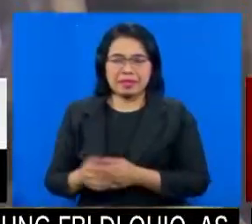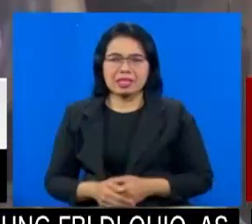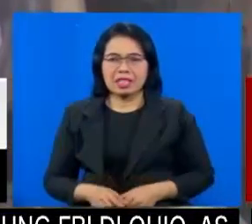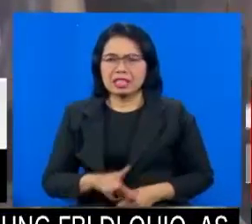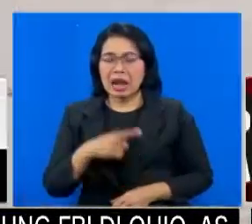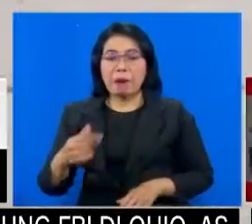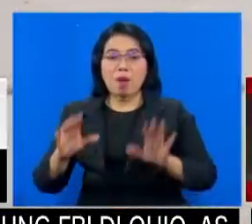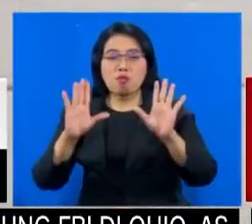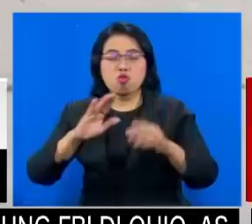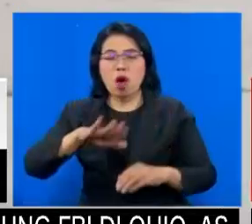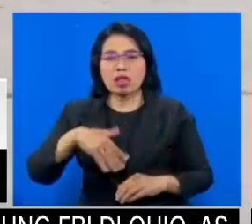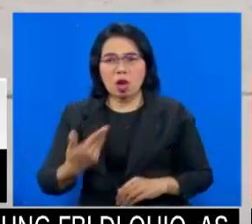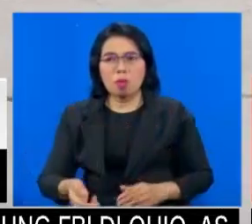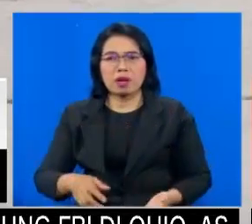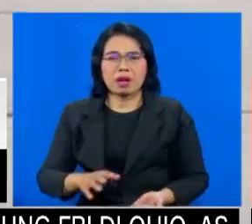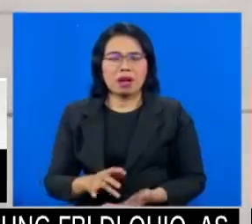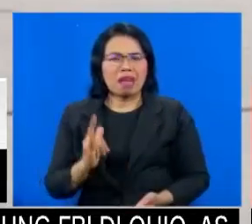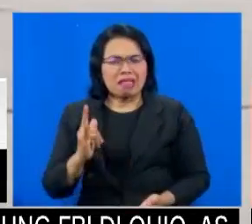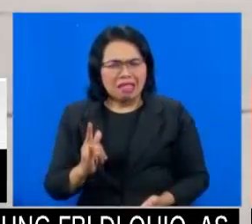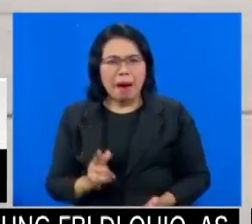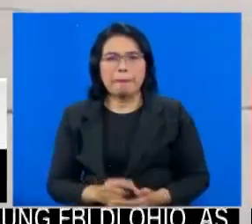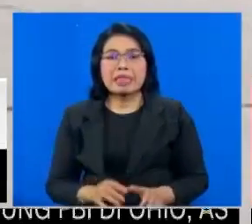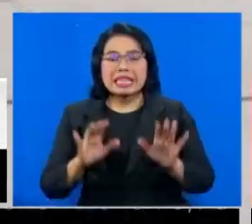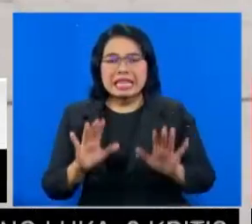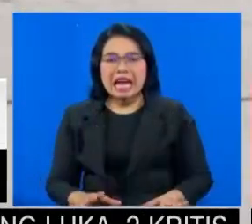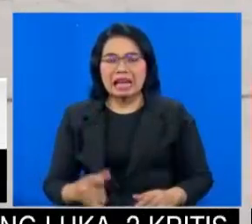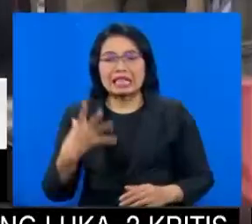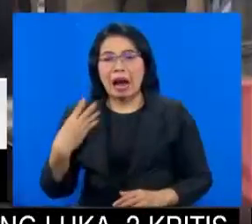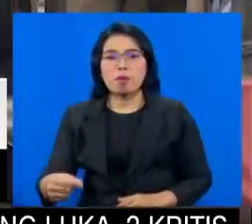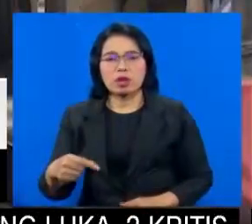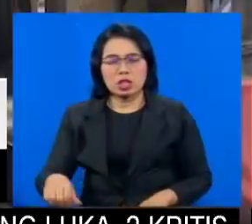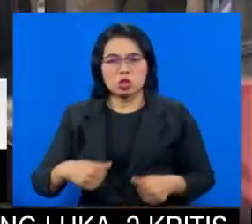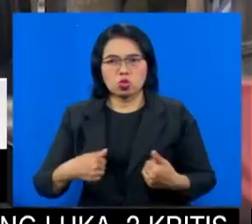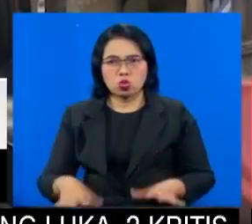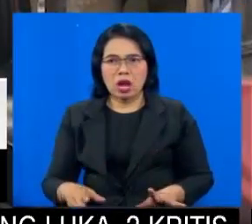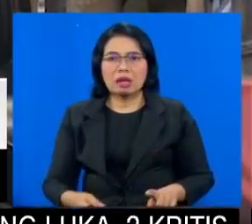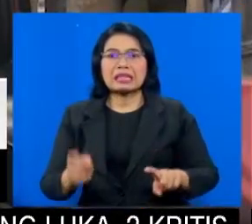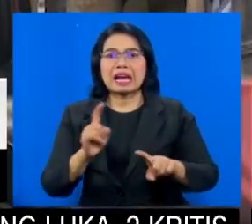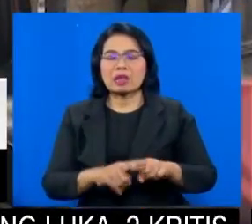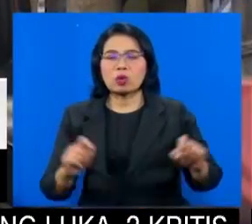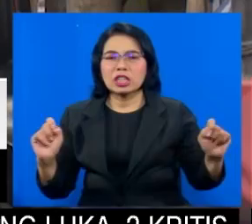tahun mereka memutuskan bertahan di kampung ini karena sudah terlanjur bergantung